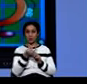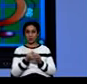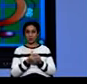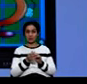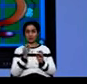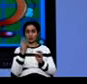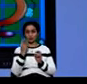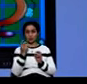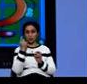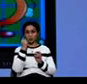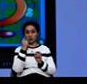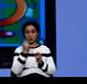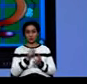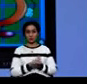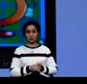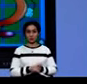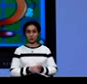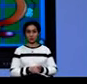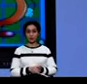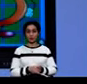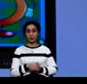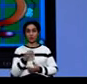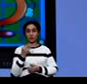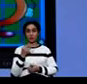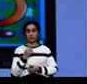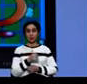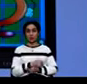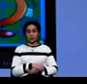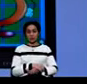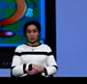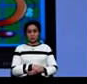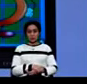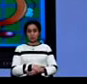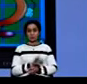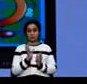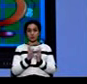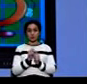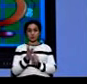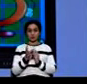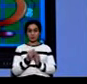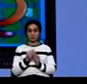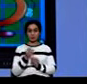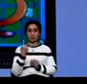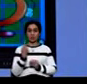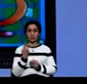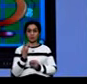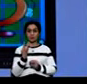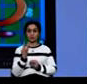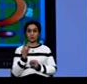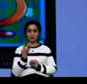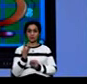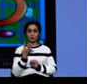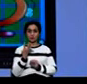Правильно, четыре пчелы. Следующая картинка. Считаем вместе. Один,